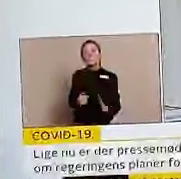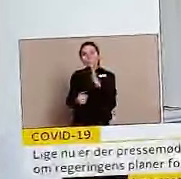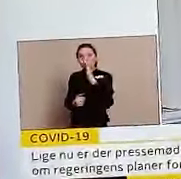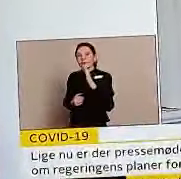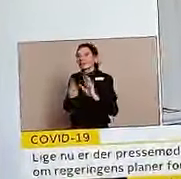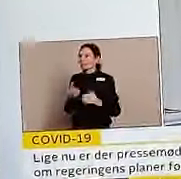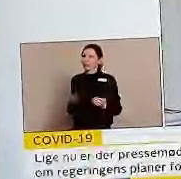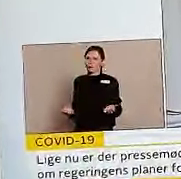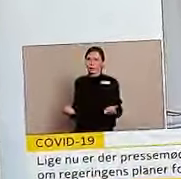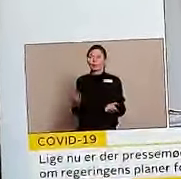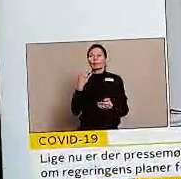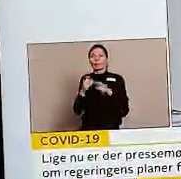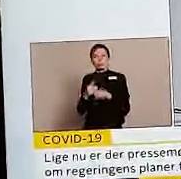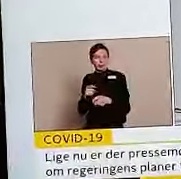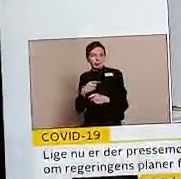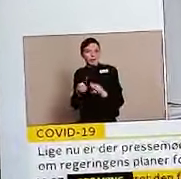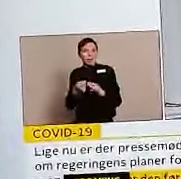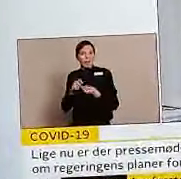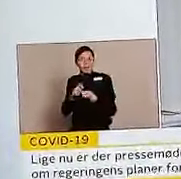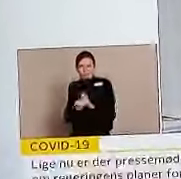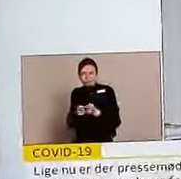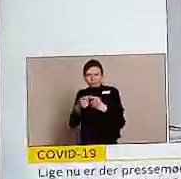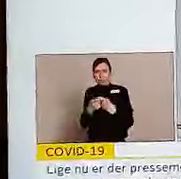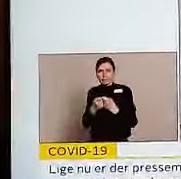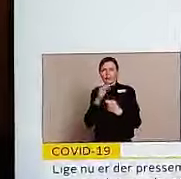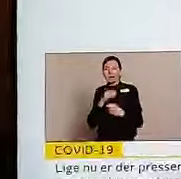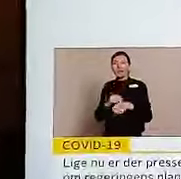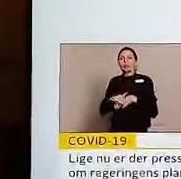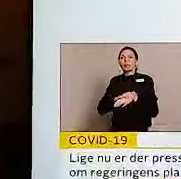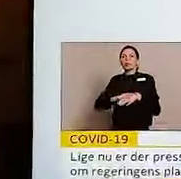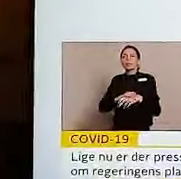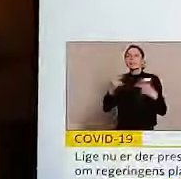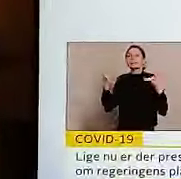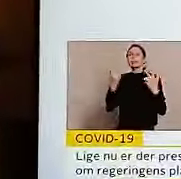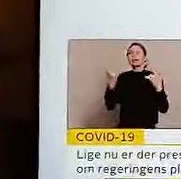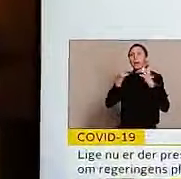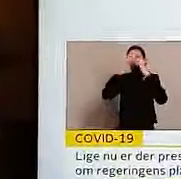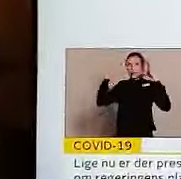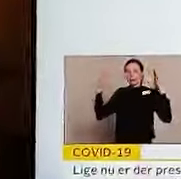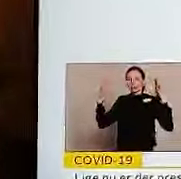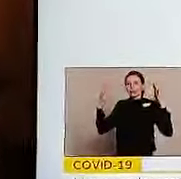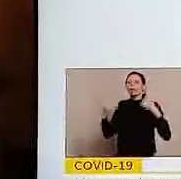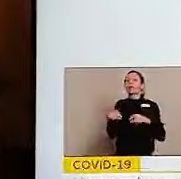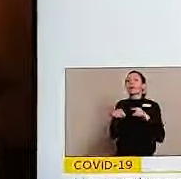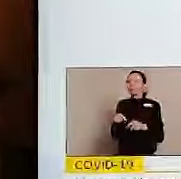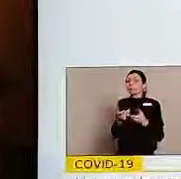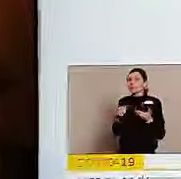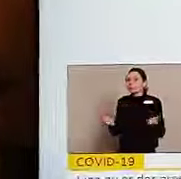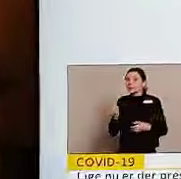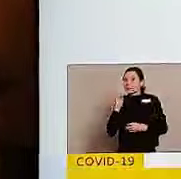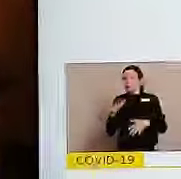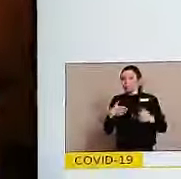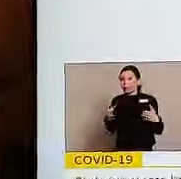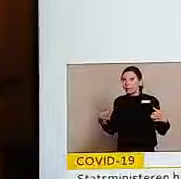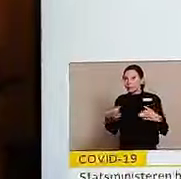ما يعني قدرنا أن نطلع في ترجمة فورية بهذا